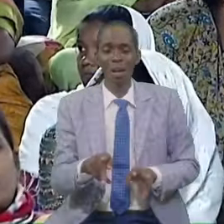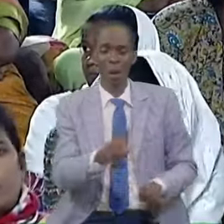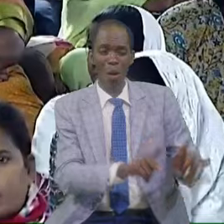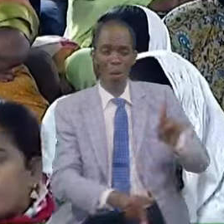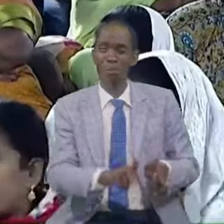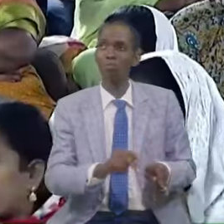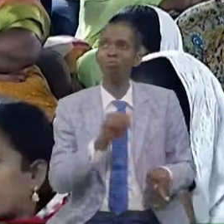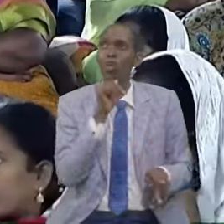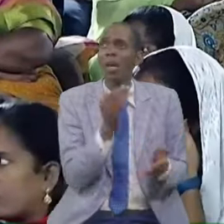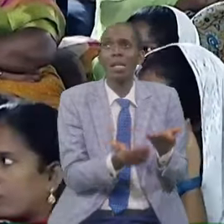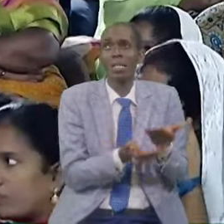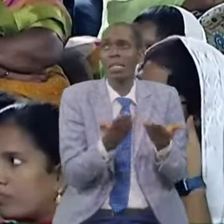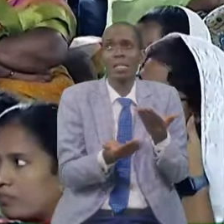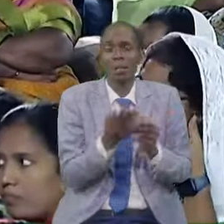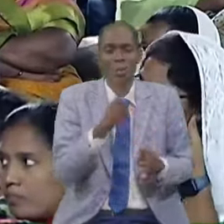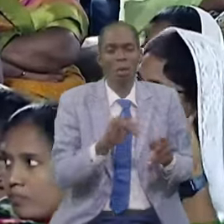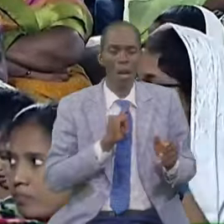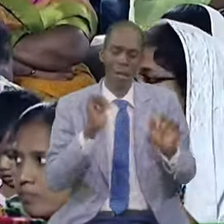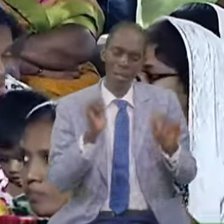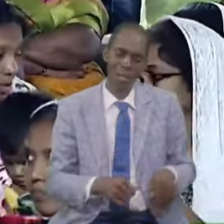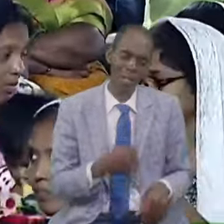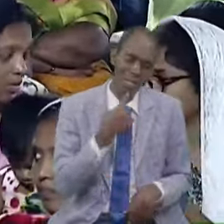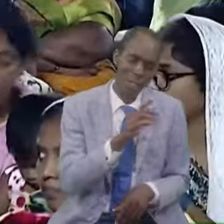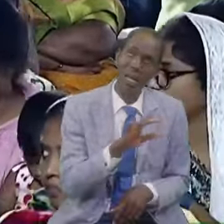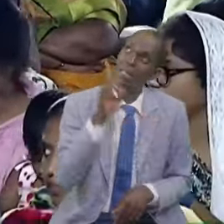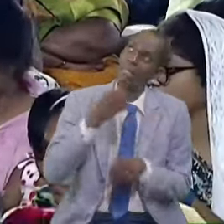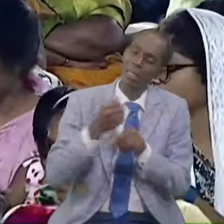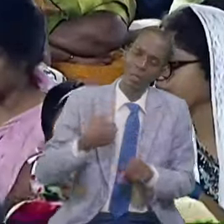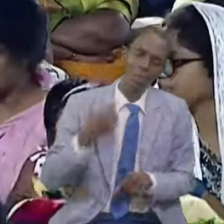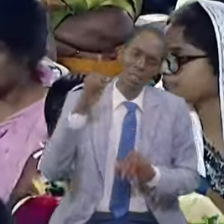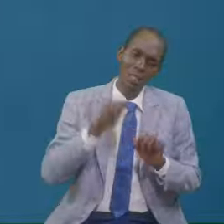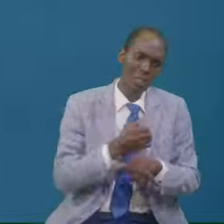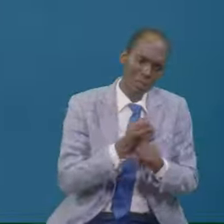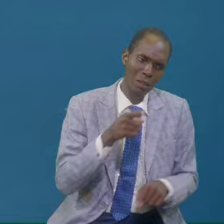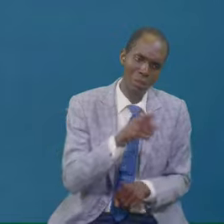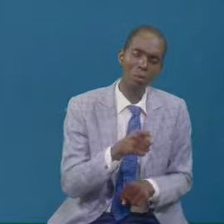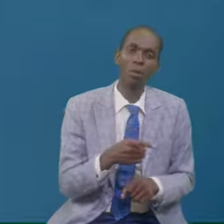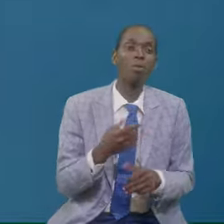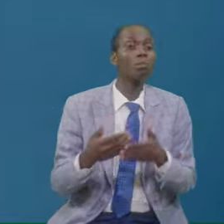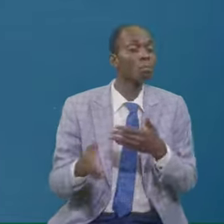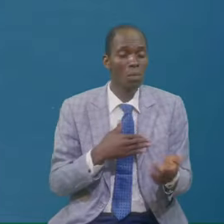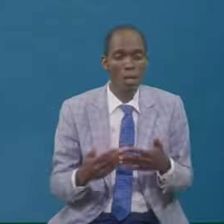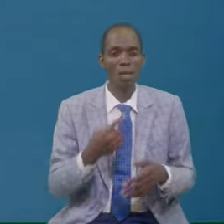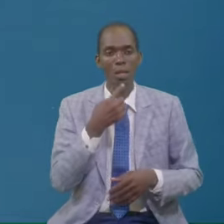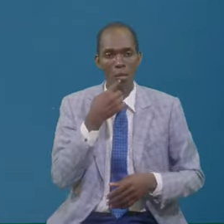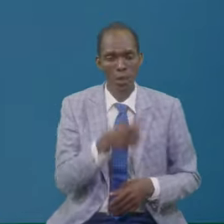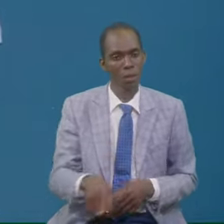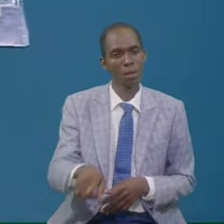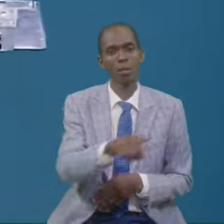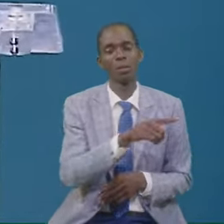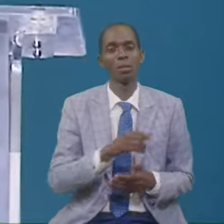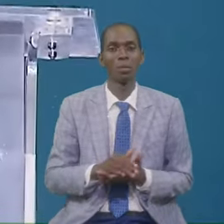That I can say, he saved me, he will save you. Tell them all the same. ఎంత సంక్లిష్టమైన